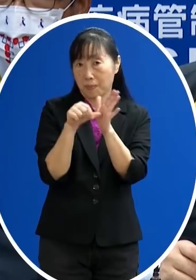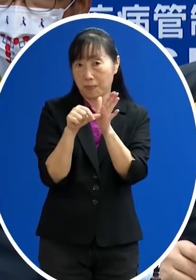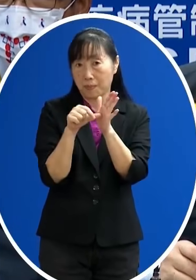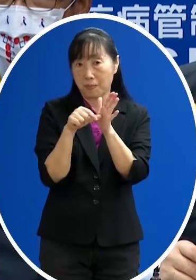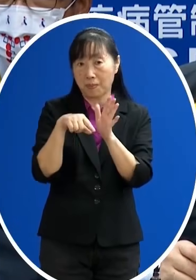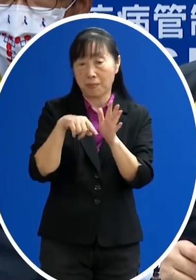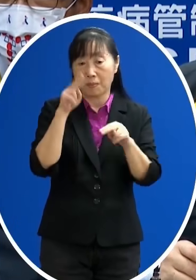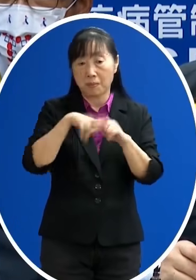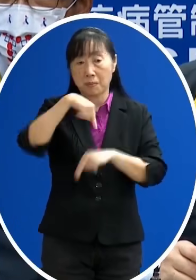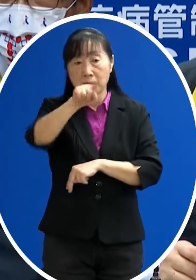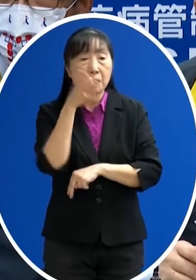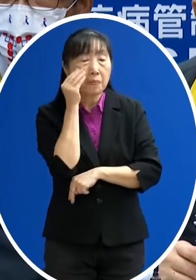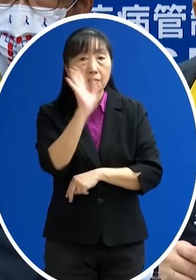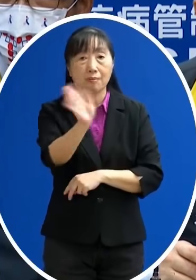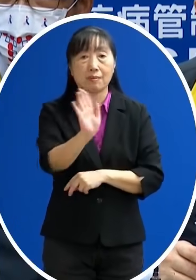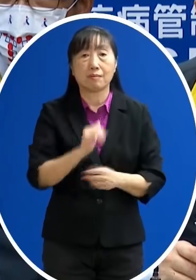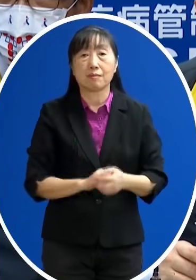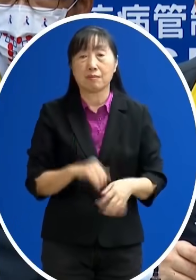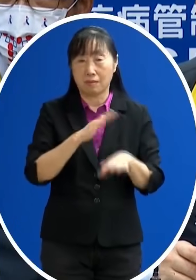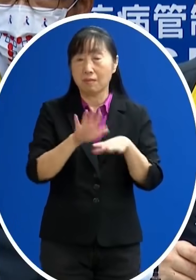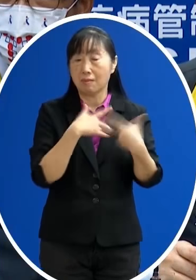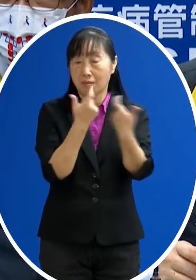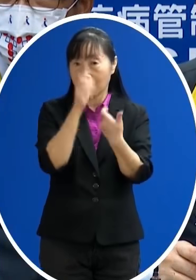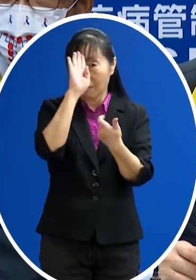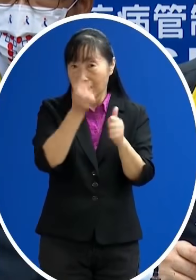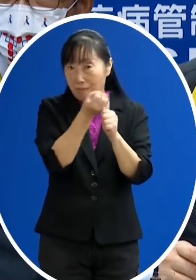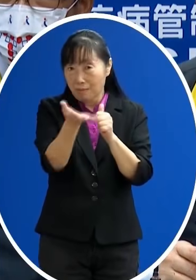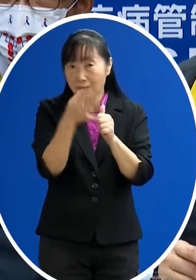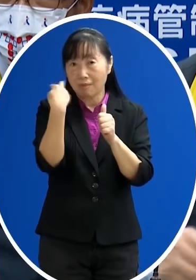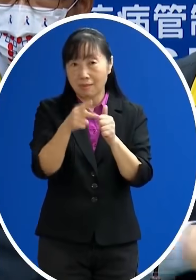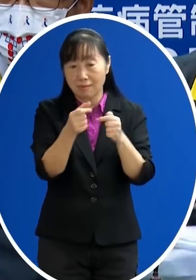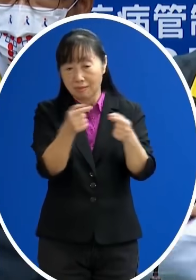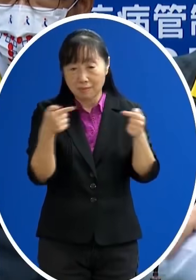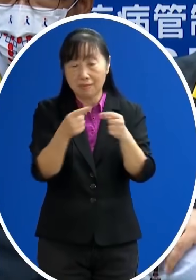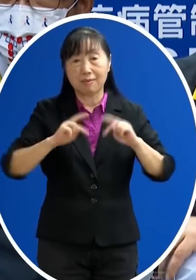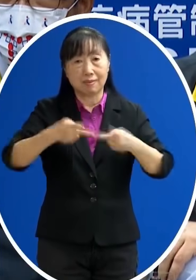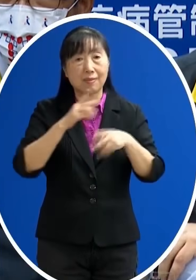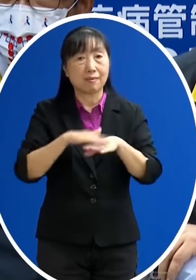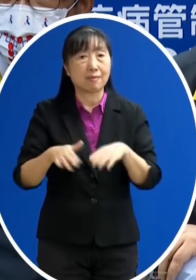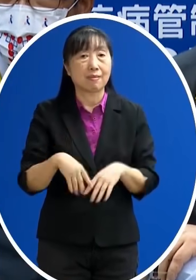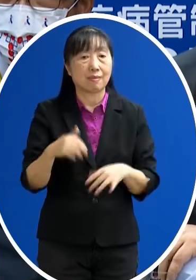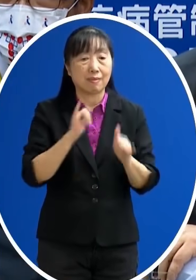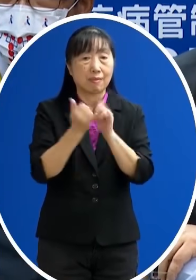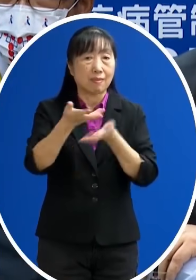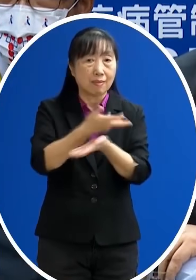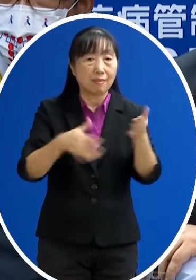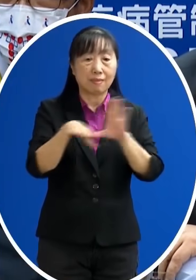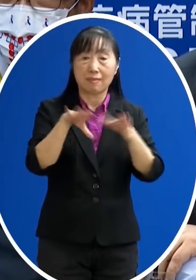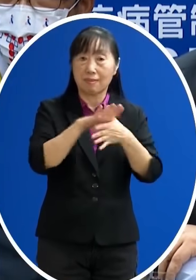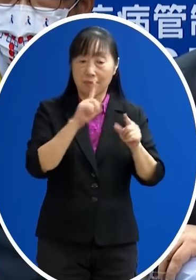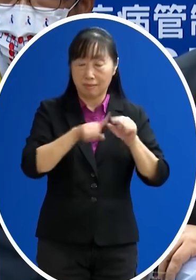要有观众。但会根据整个疫情再做一些调整，社交机构、文化中